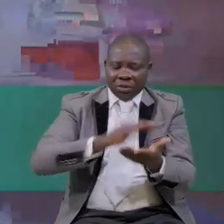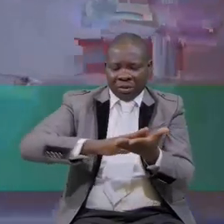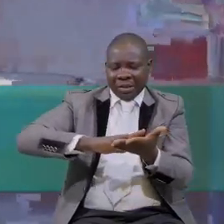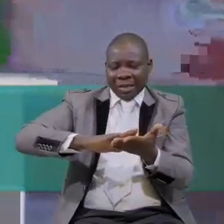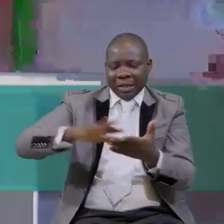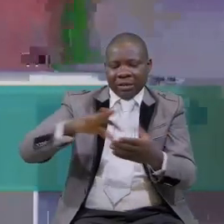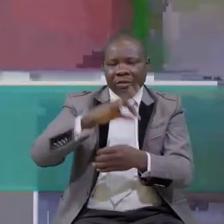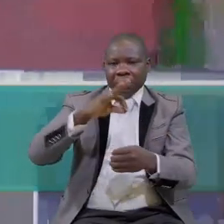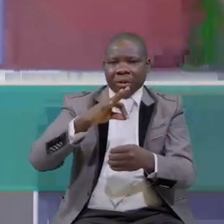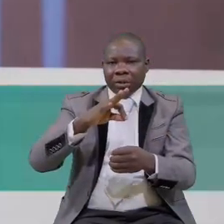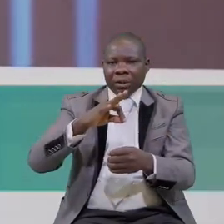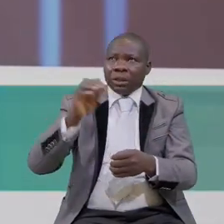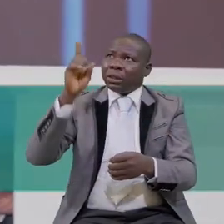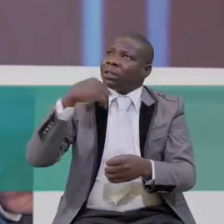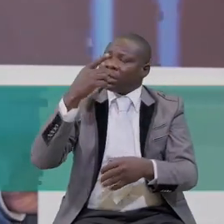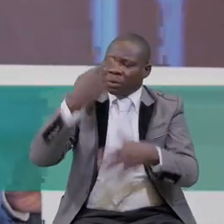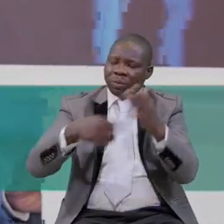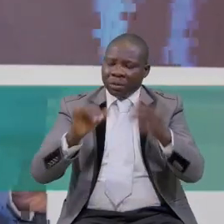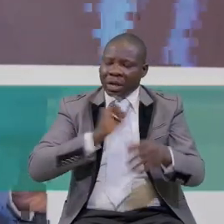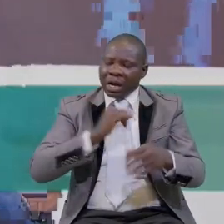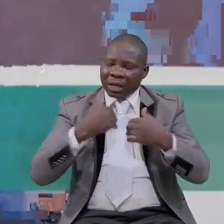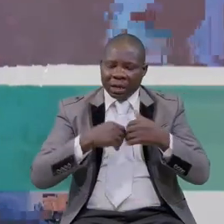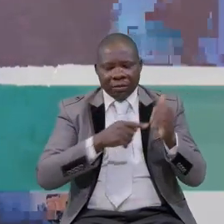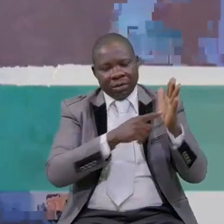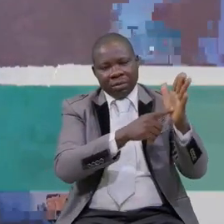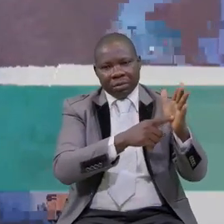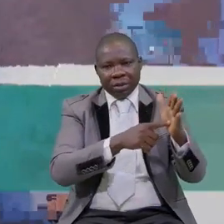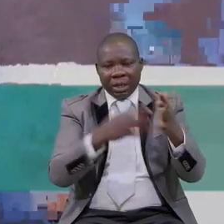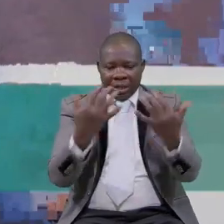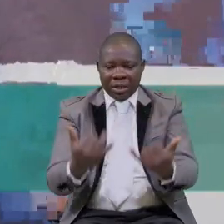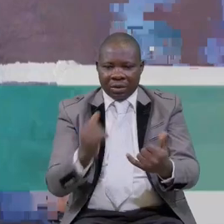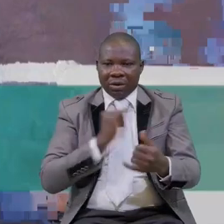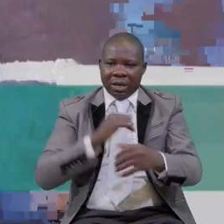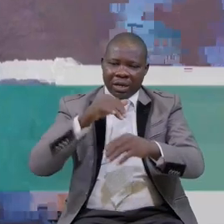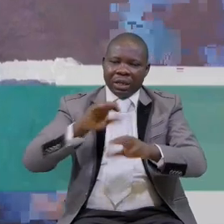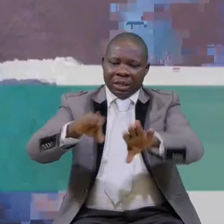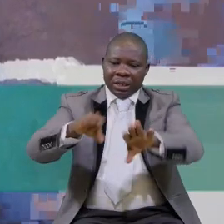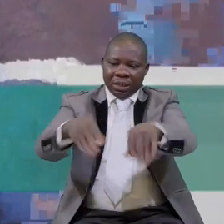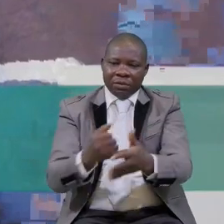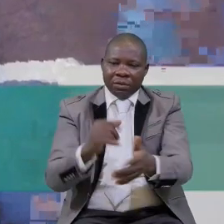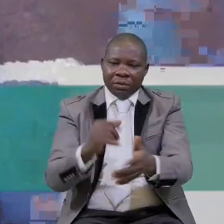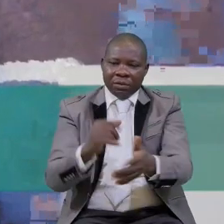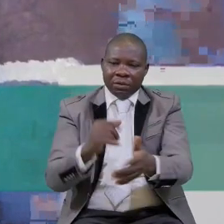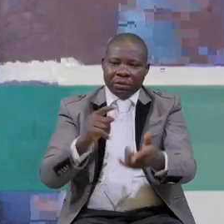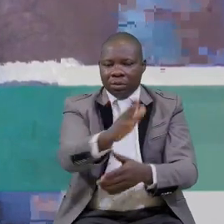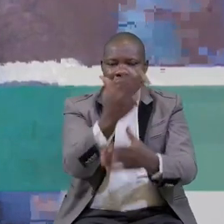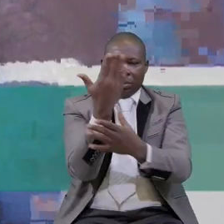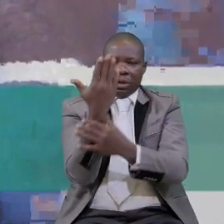le pouvoir de chasser les esprits impurs. Ce que j'ai démontré, je délègue aux